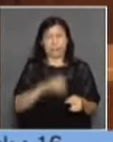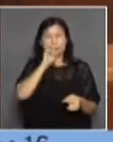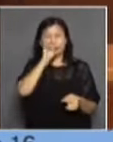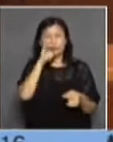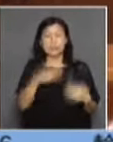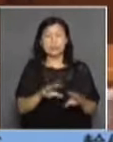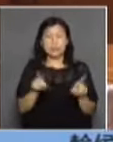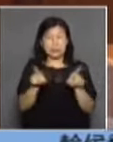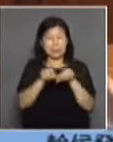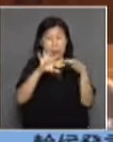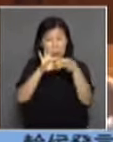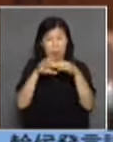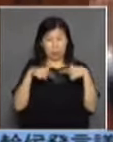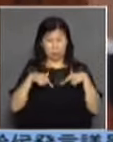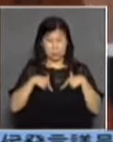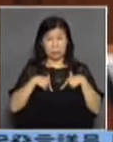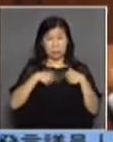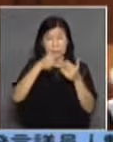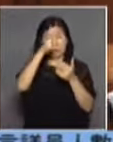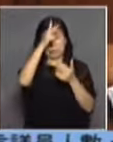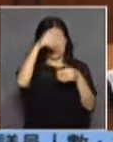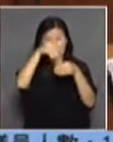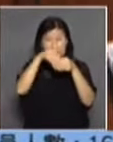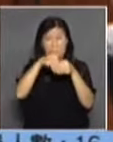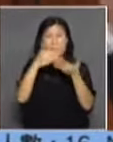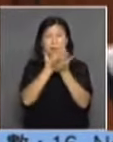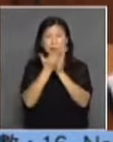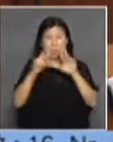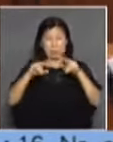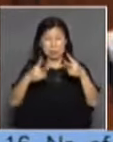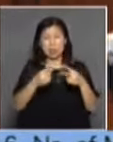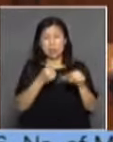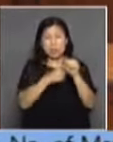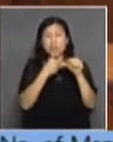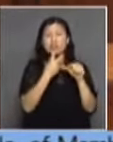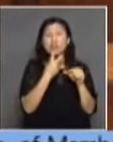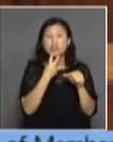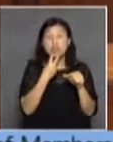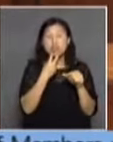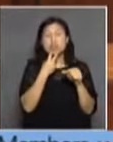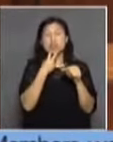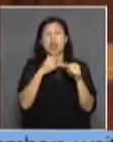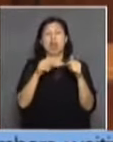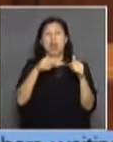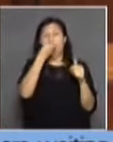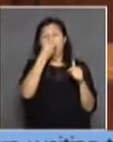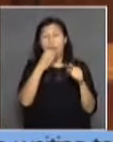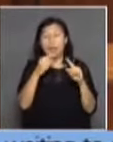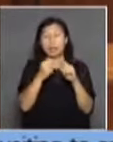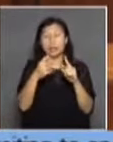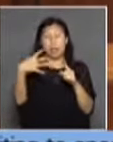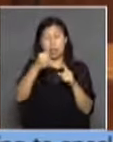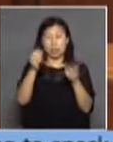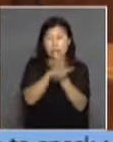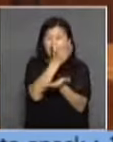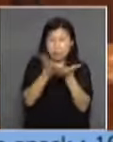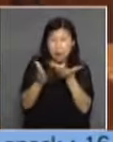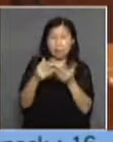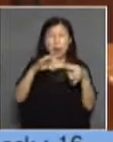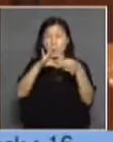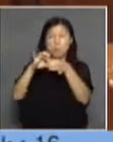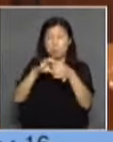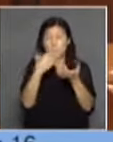好關心呢啲事，政制發展啊、中央同特區嘅關係啊、中央同埋特區嗰個權力嘅分配啊等等，呢啲都係